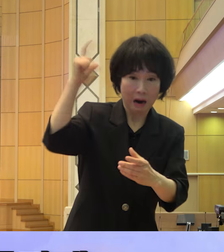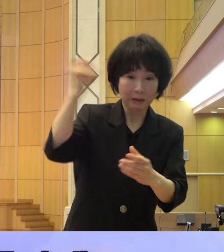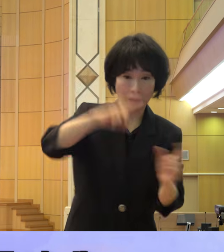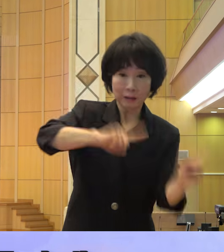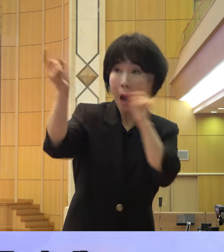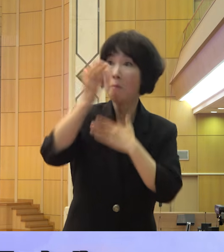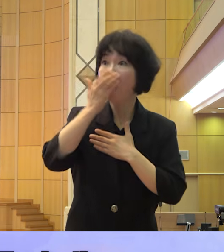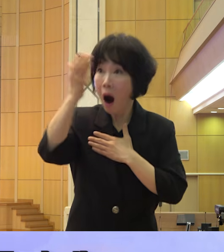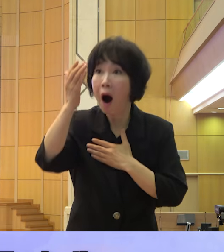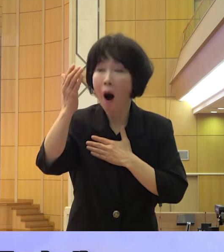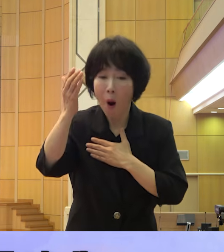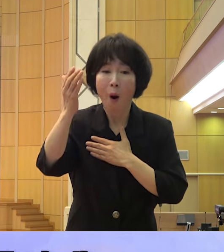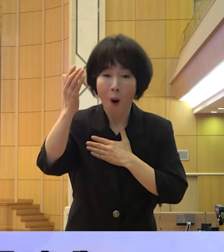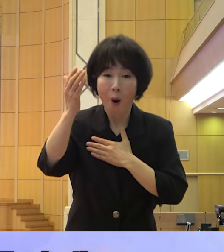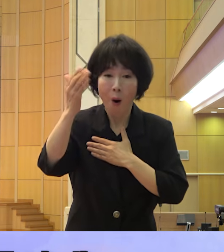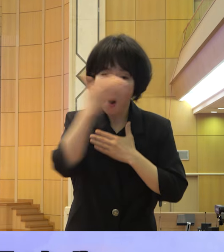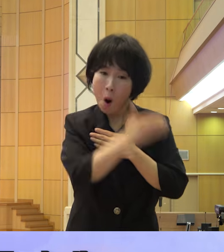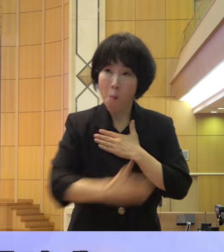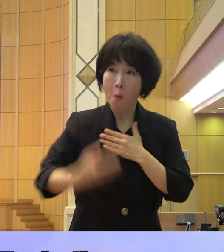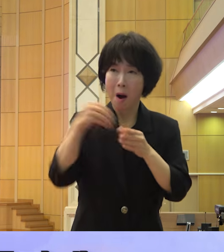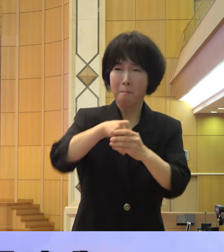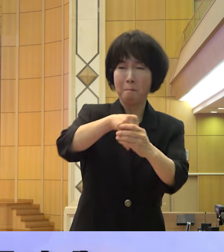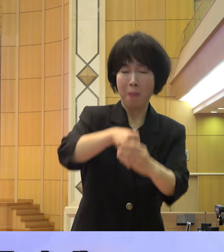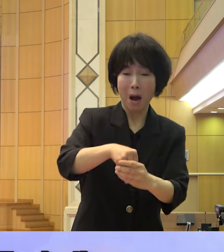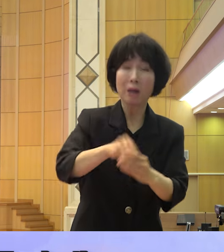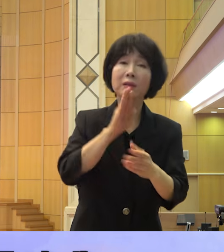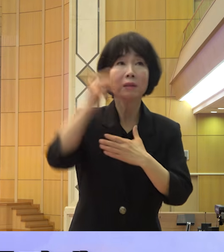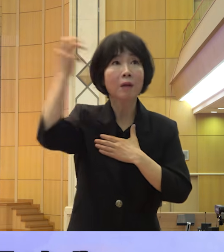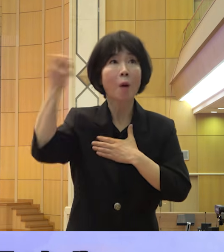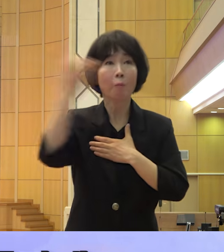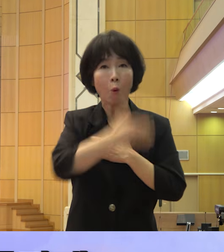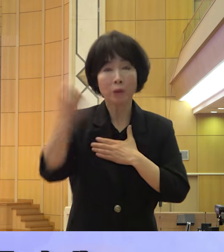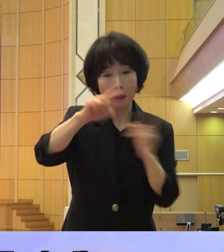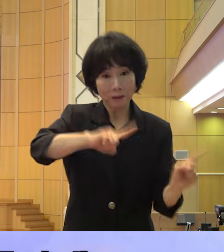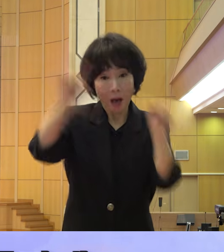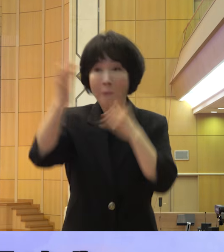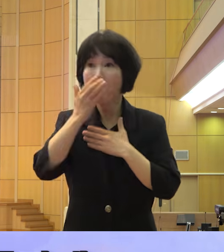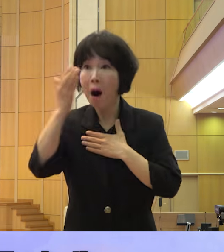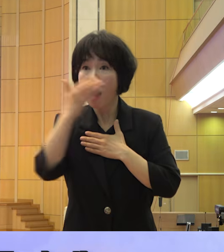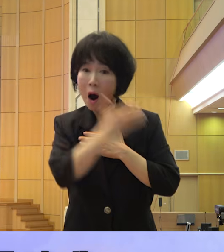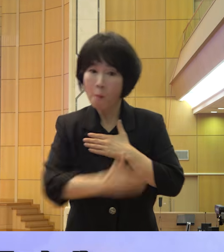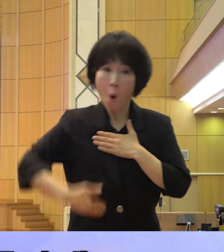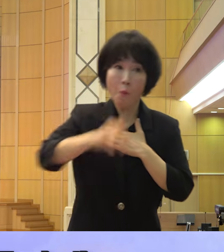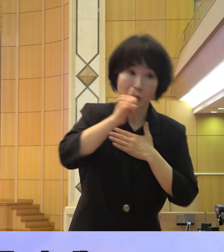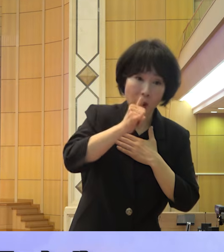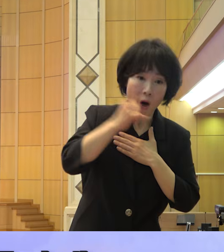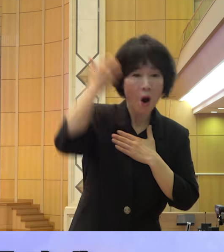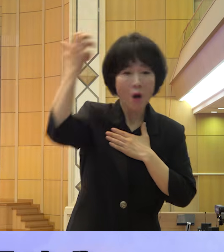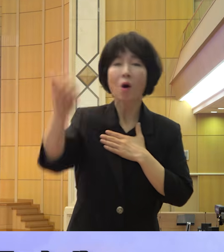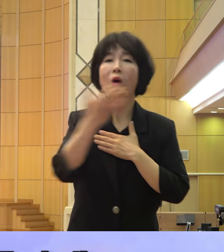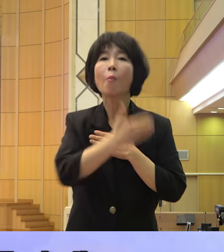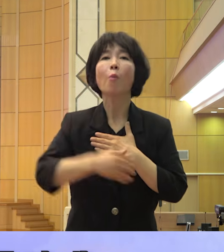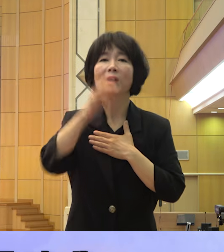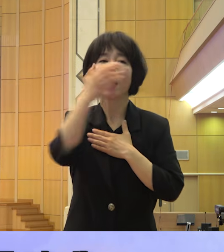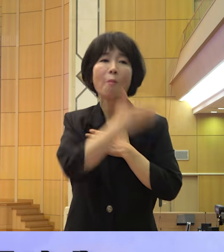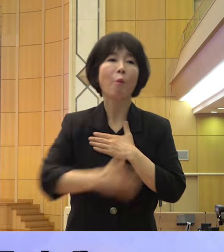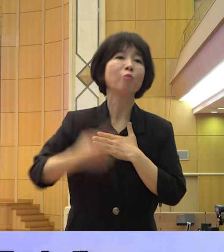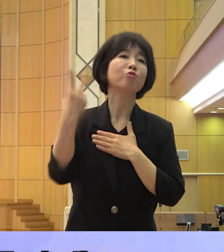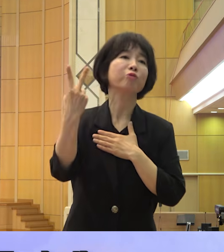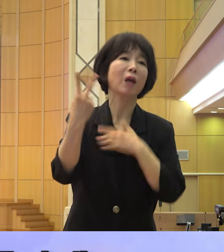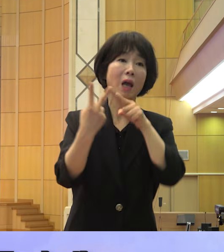다시 살아나며 육의 몸으로 심고 신령한 몸으로 다시 살아나니 육의 몸이 있은즉 또 영의